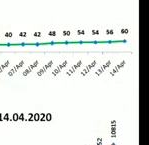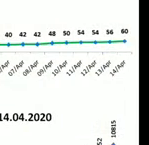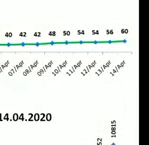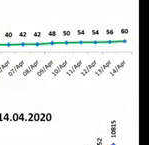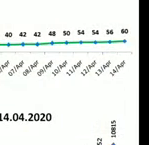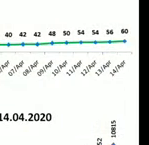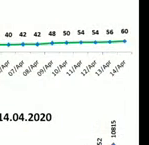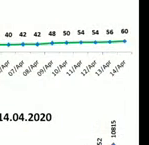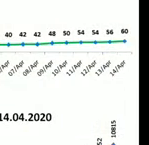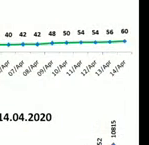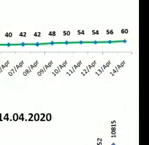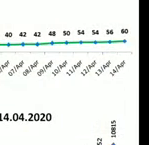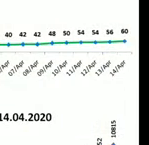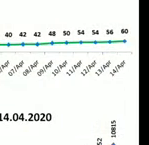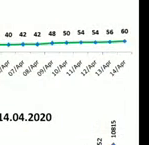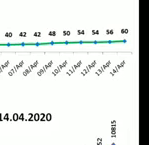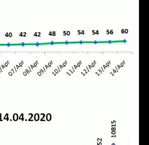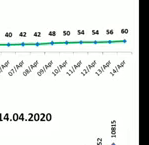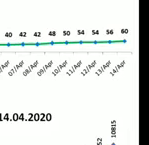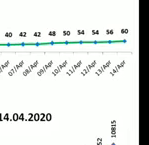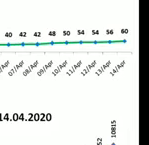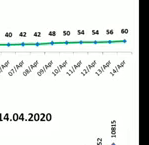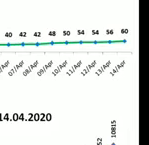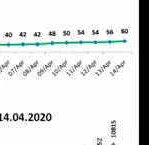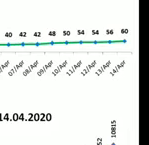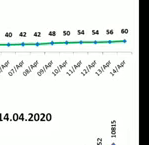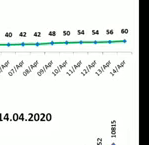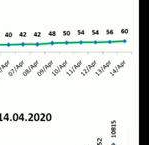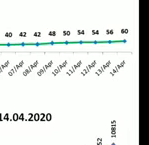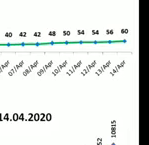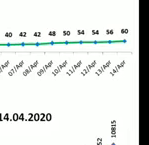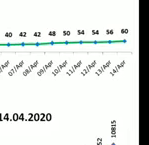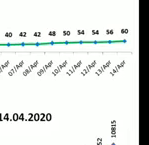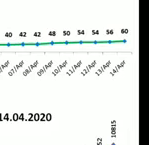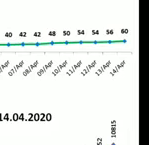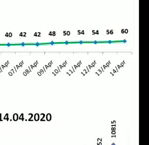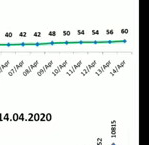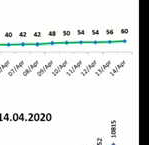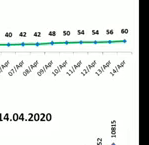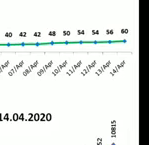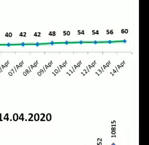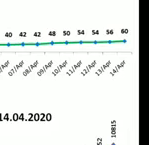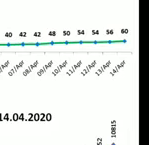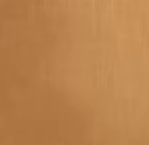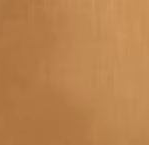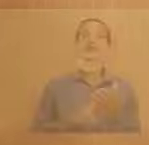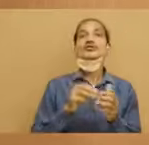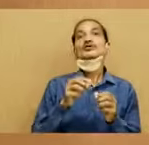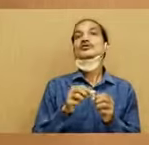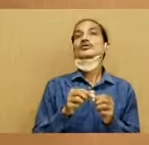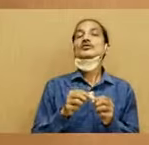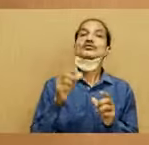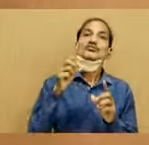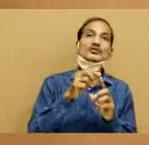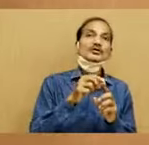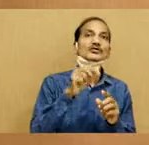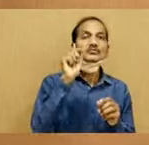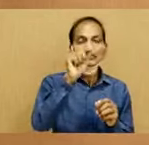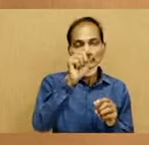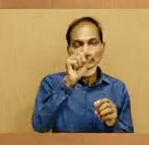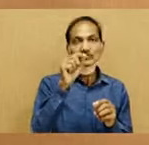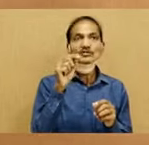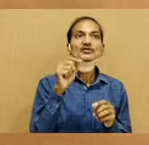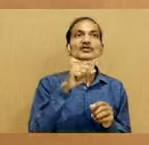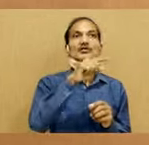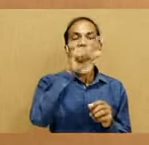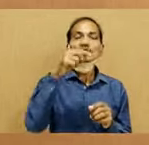ସେ ସନ୍ତର୍ପିତ ଗ୍ରାଫ। ଆମେ ଅନ୍ତତ ପକ୍ଷେ ଭାରତର ଯେଉଁ ଗ୍ରାଫଟା ଆପଣ ଦେଖୁଛନ୍ତି, ତାକୁ ଆଖି ଆଗରେ ରଖି